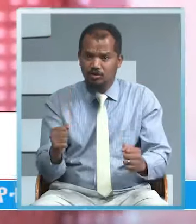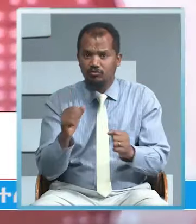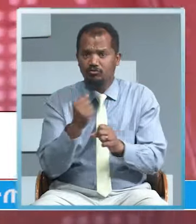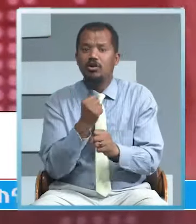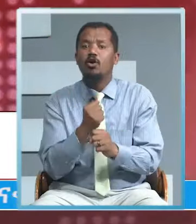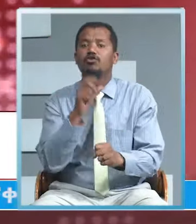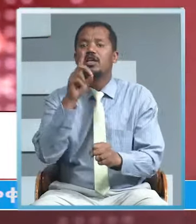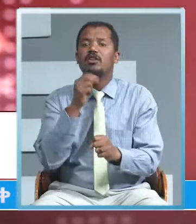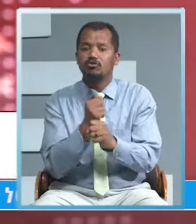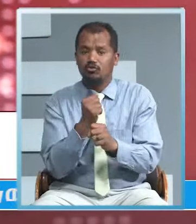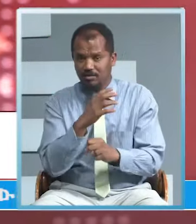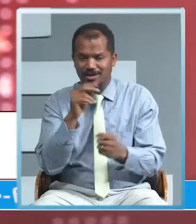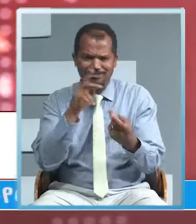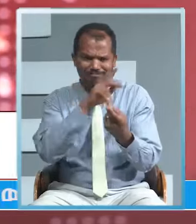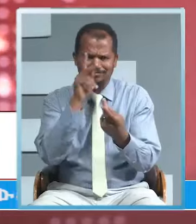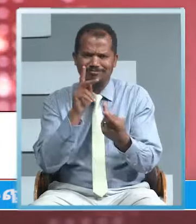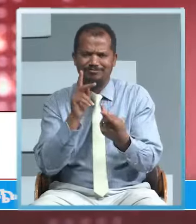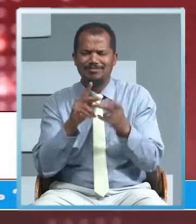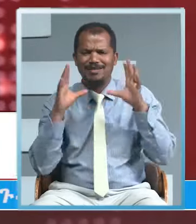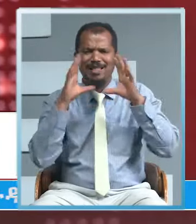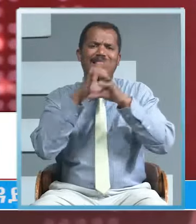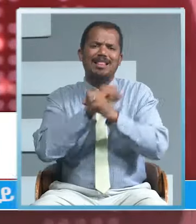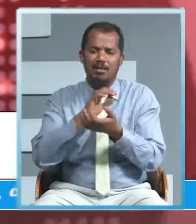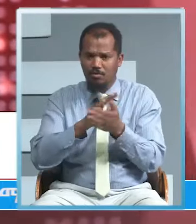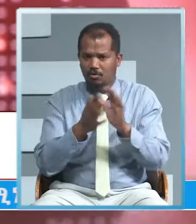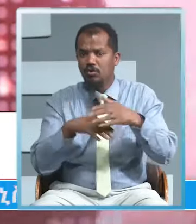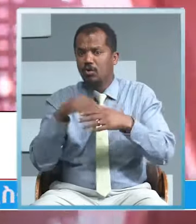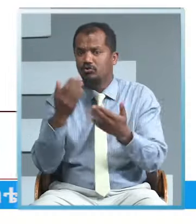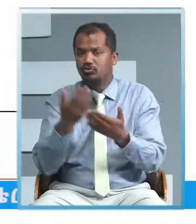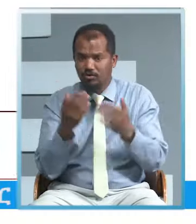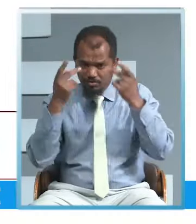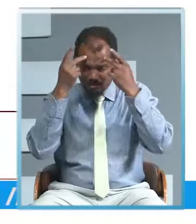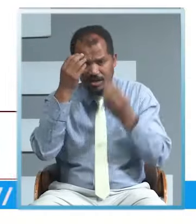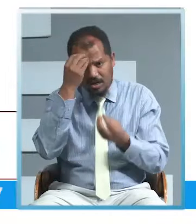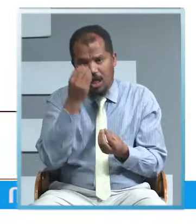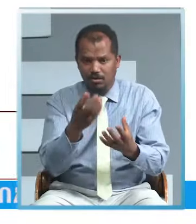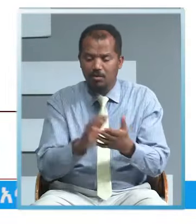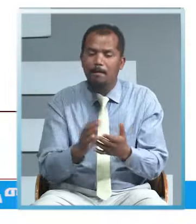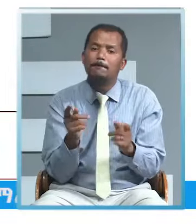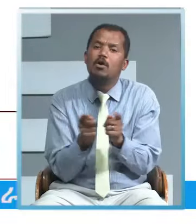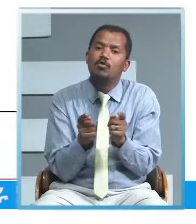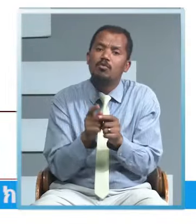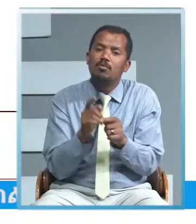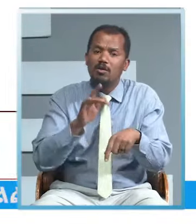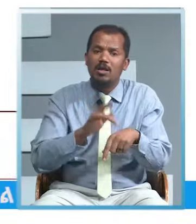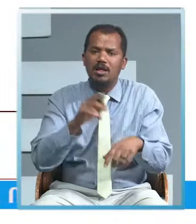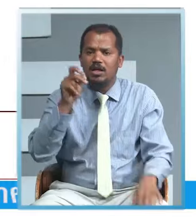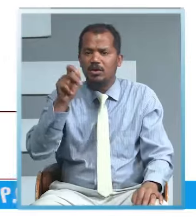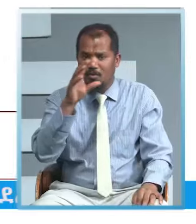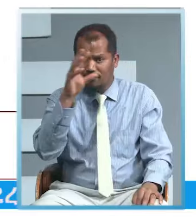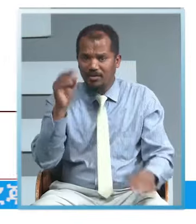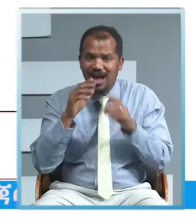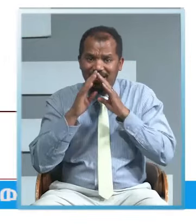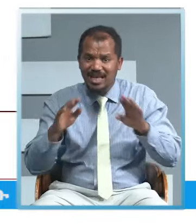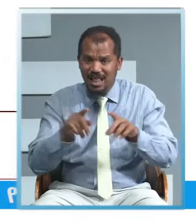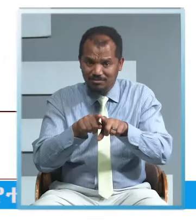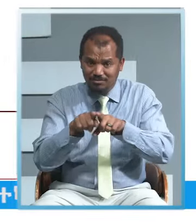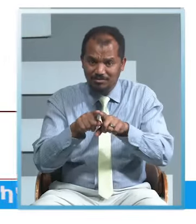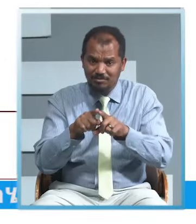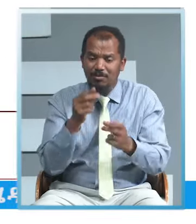ስራዎች የተሰሩበትና በስኬት የተጠናቀቀ መሆኑን የውጭ ጉዳይ ሚኒስቴር አስታወቀ። በጉባኤው ላይም የፕሪቶሪያው የሰላም